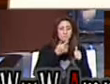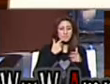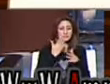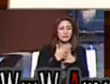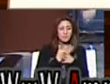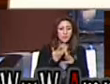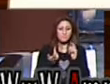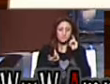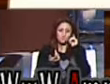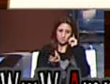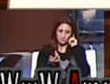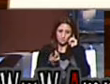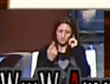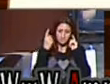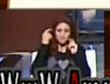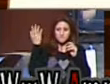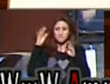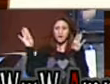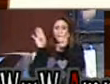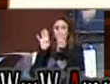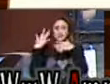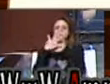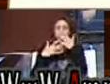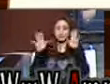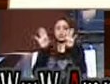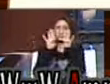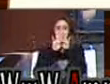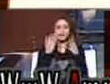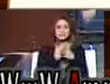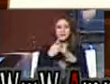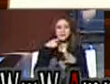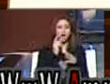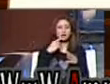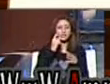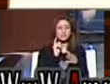يعني بطريقه مفاجئه مما احدث هذا العجز